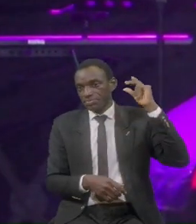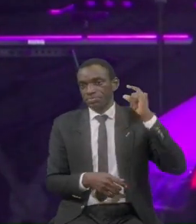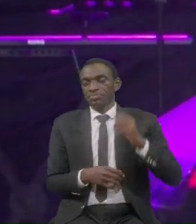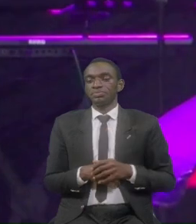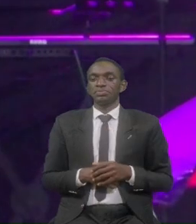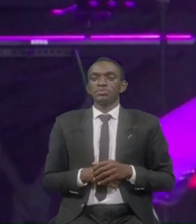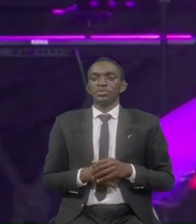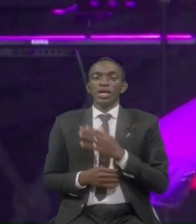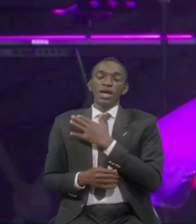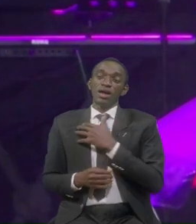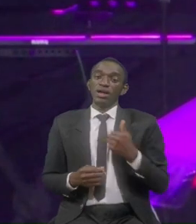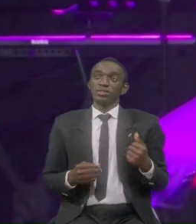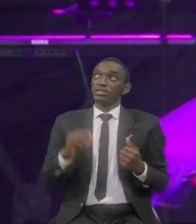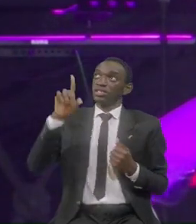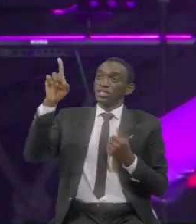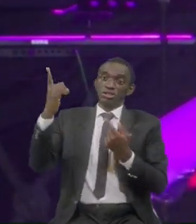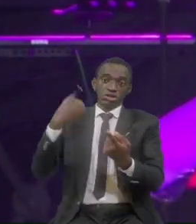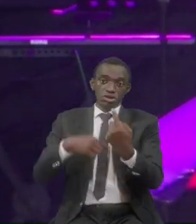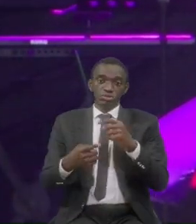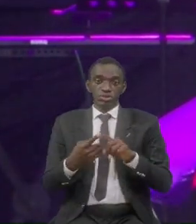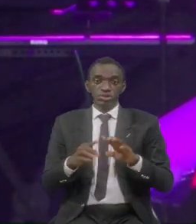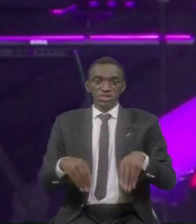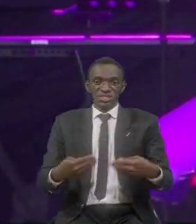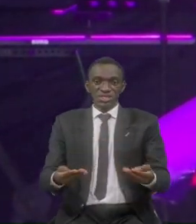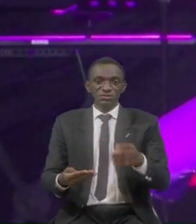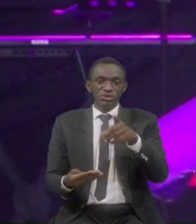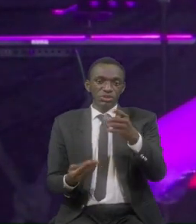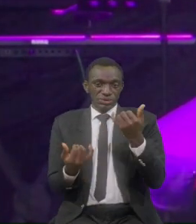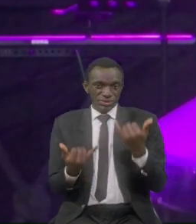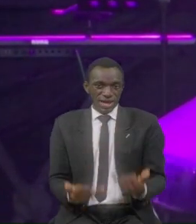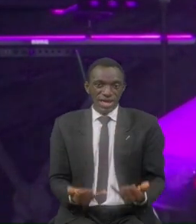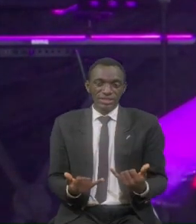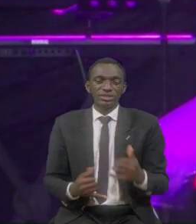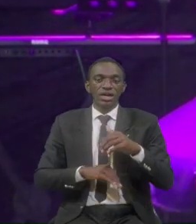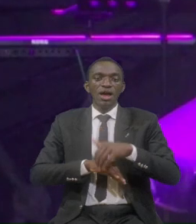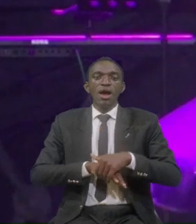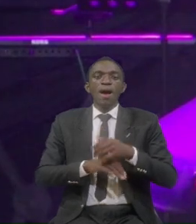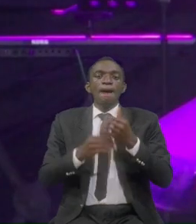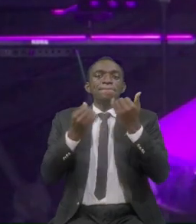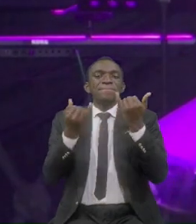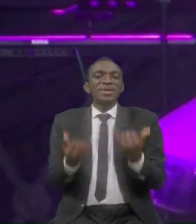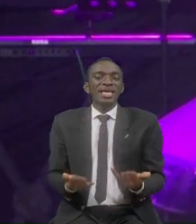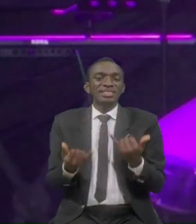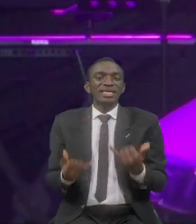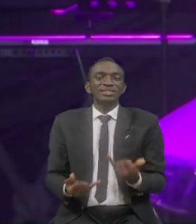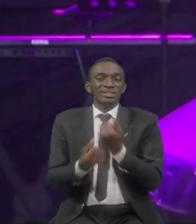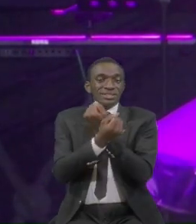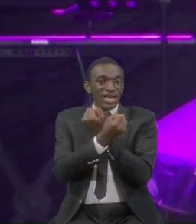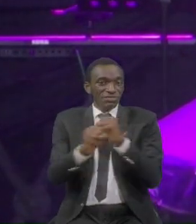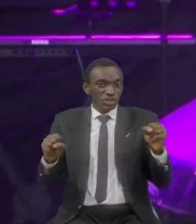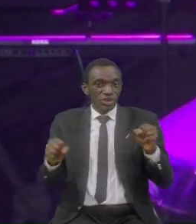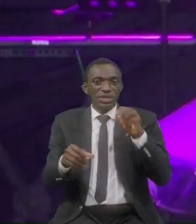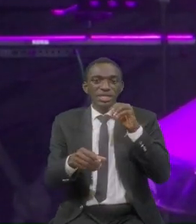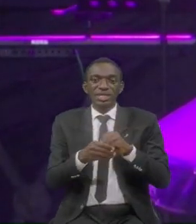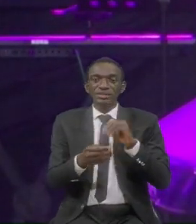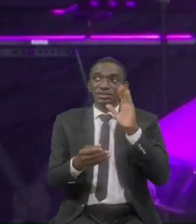comes to give you tonight. Og abot siya para ihatag present salvation in that powerful name